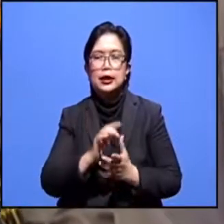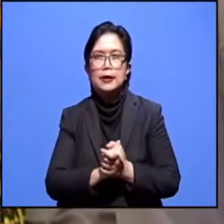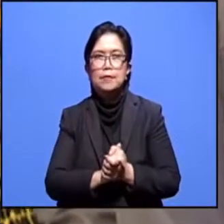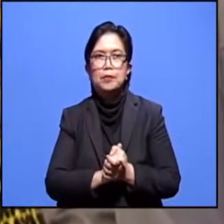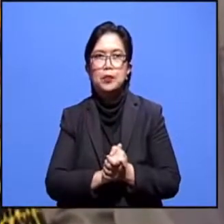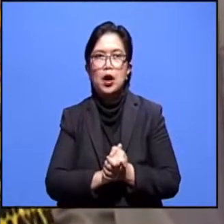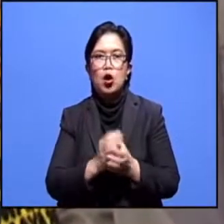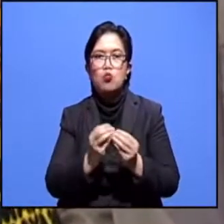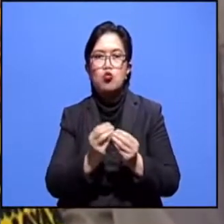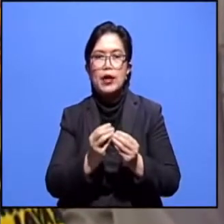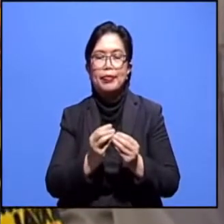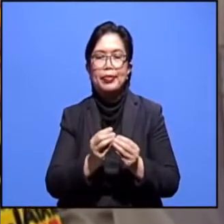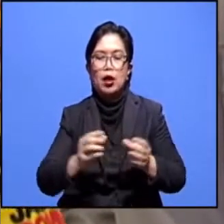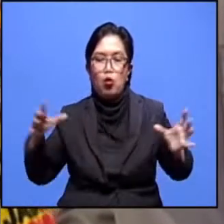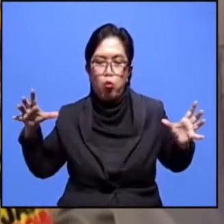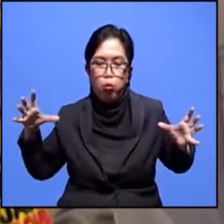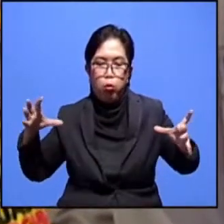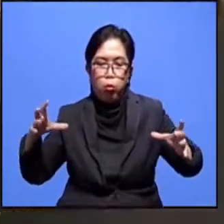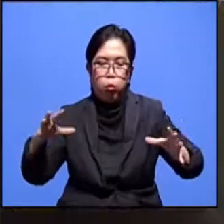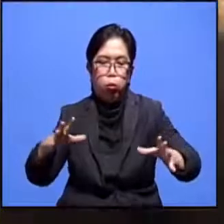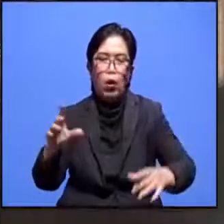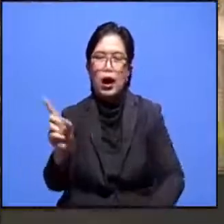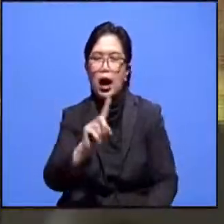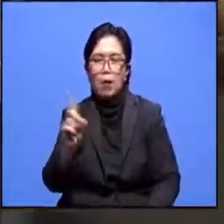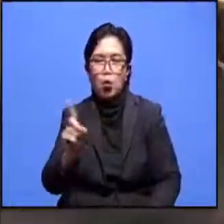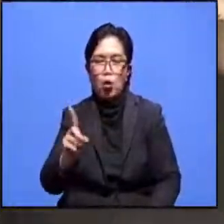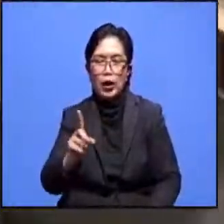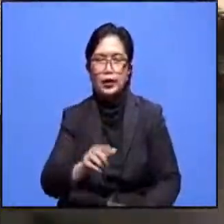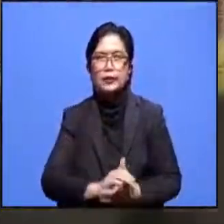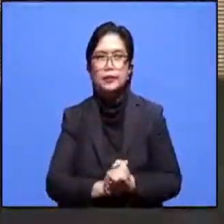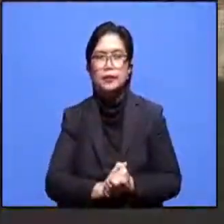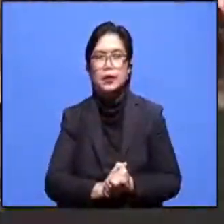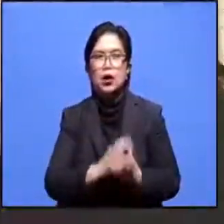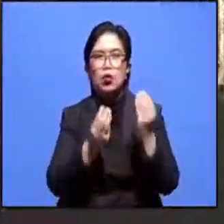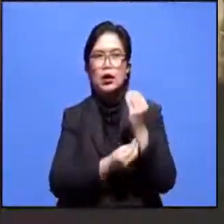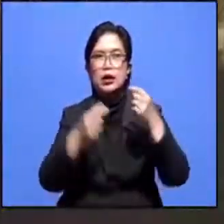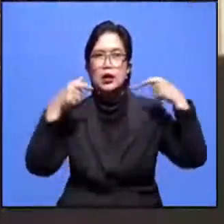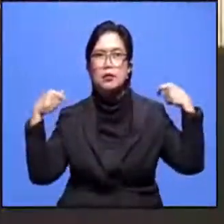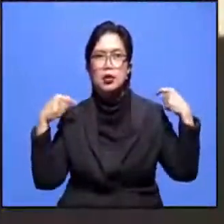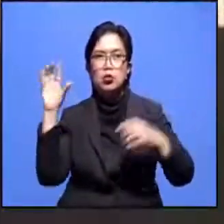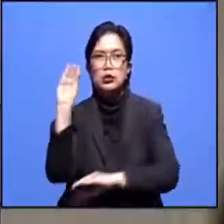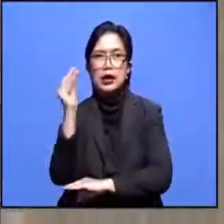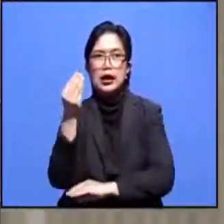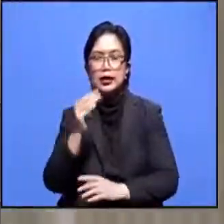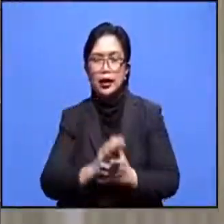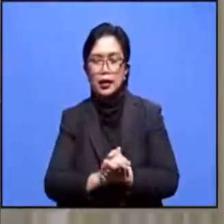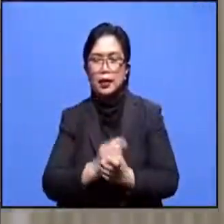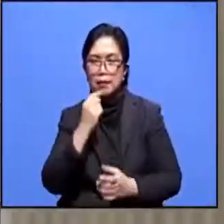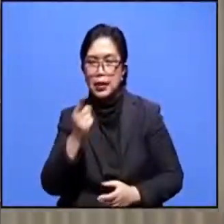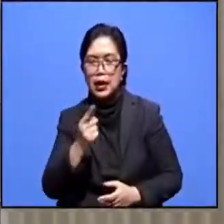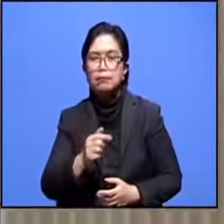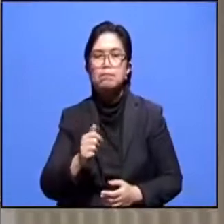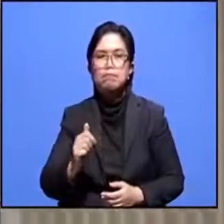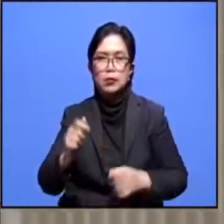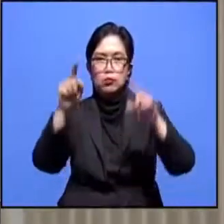untuk menimbulkan kerumunan akan kami intervensi. Wakil Gubernur DKI Jakarta Ahmad Riza Patria juga merespon penurunan